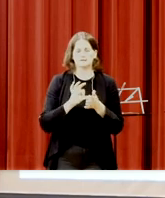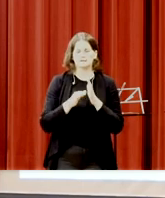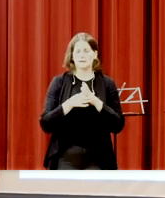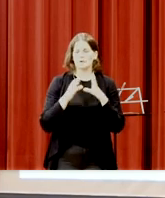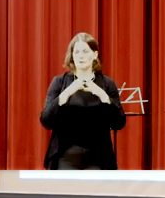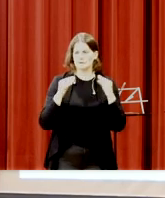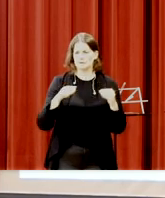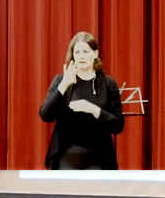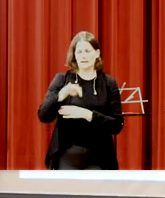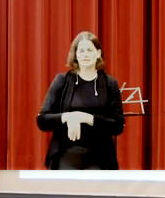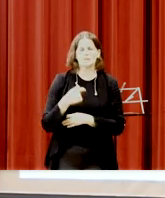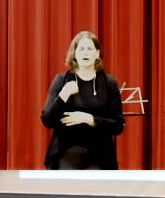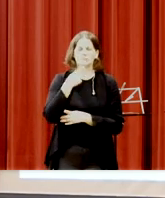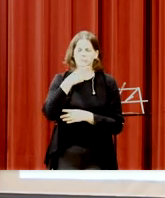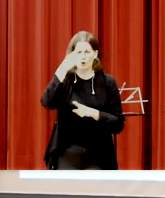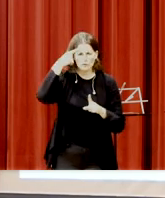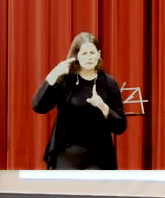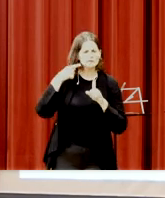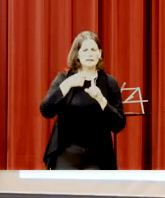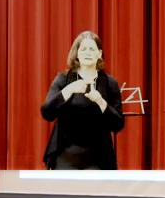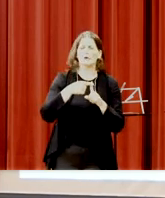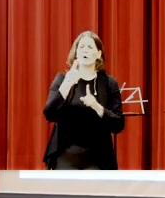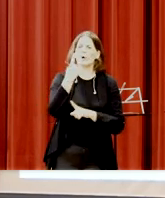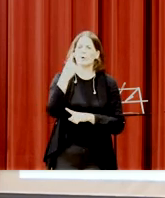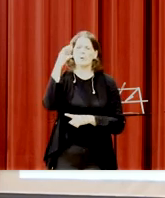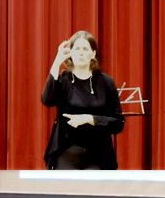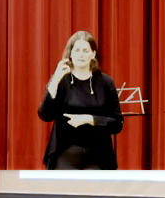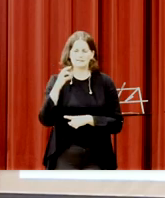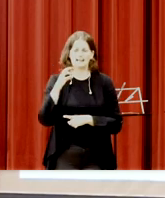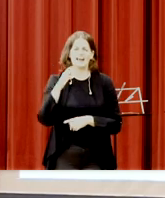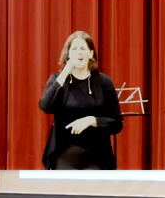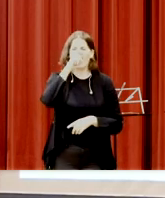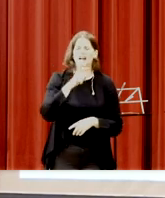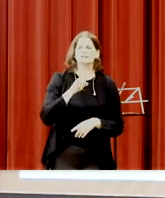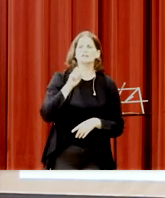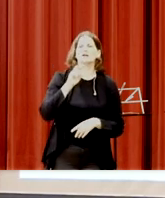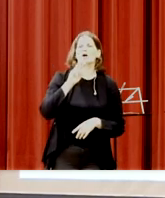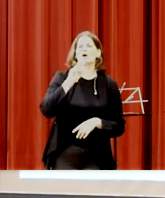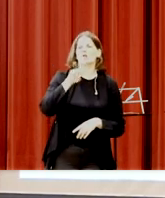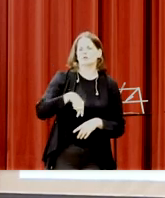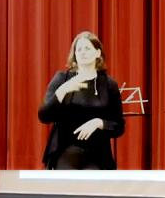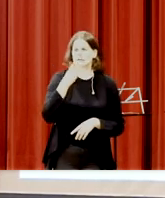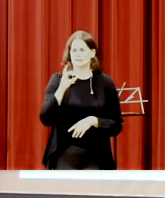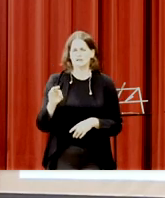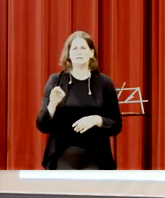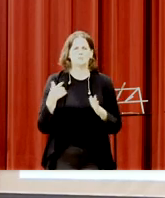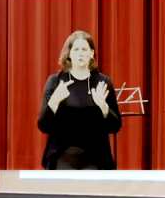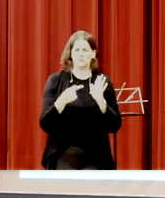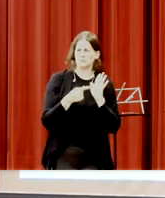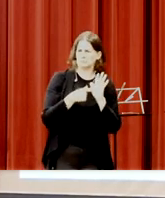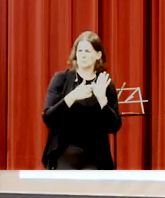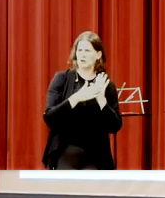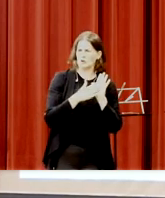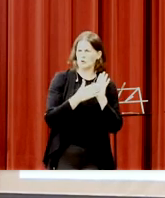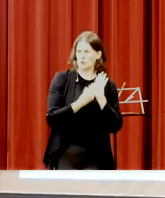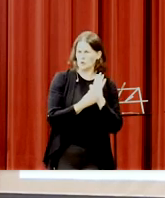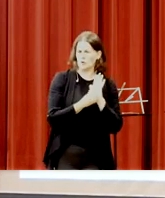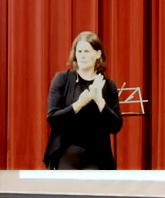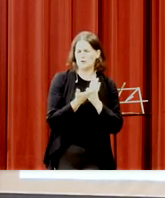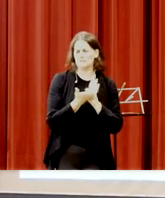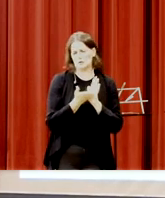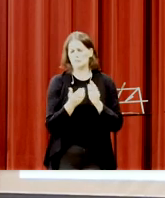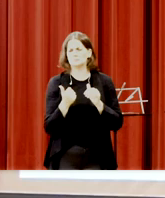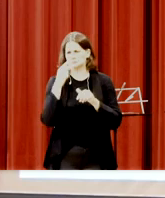document. En aquest document també es parlava, es parla, de la necessitat del pla d'inversions per